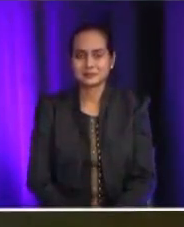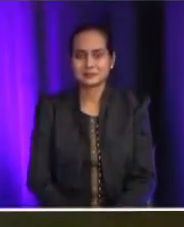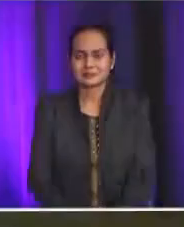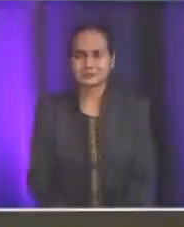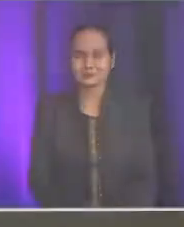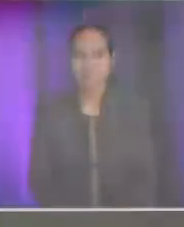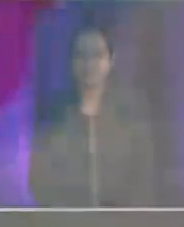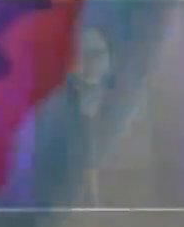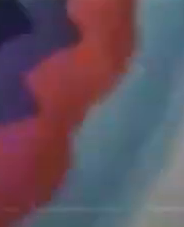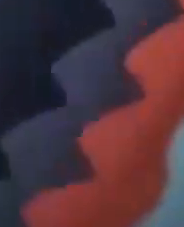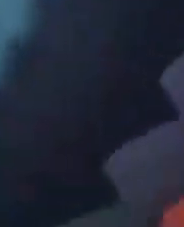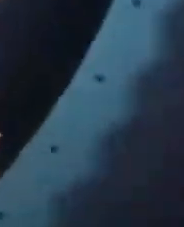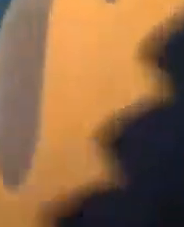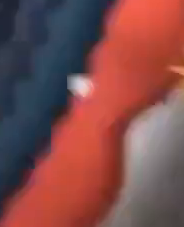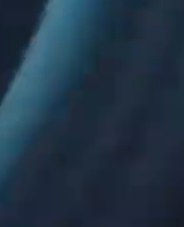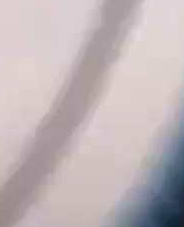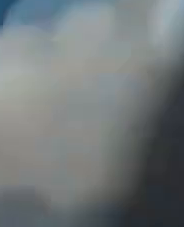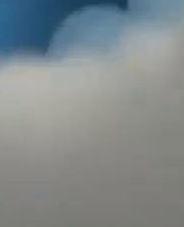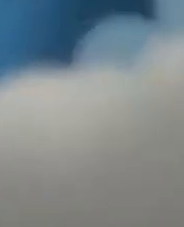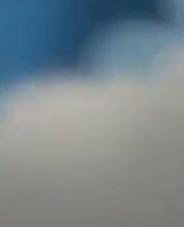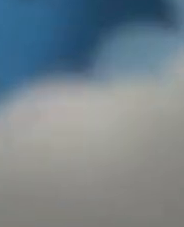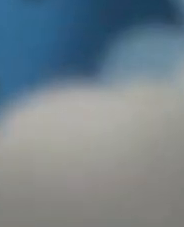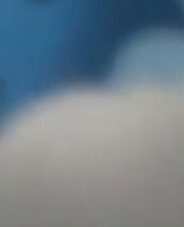saya mana, cikgu?